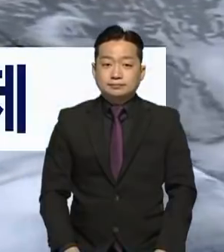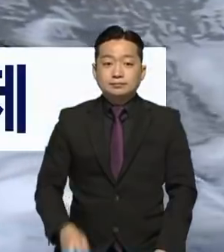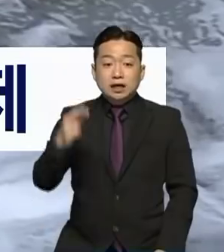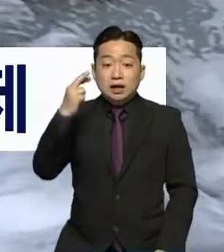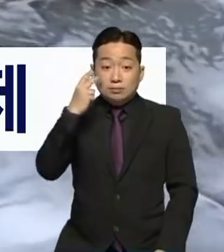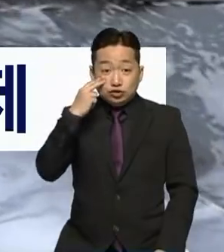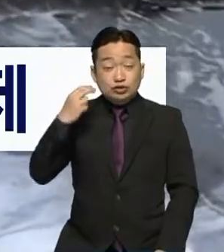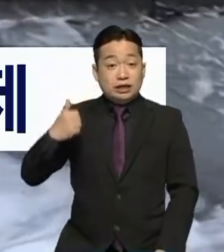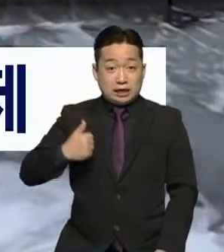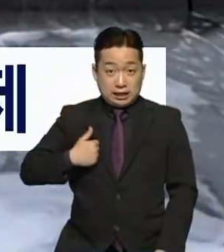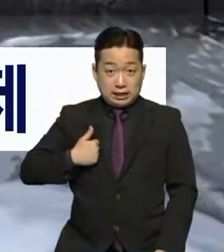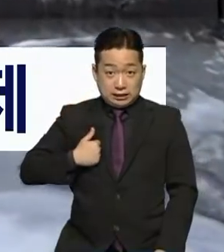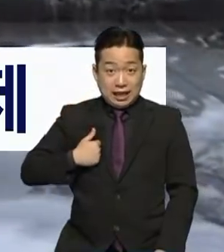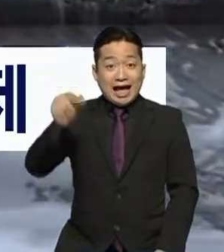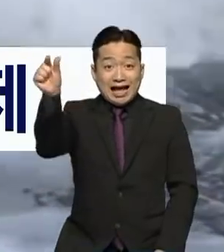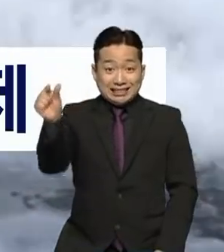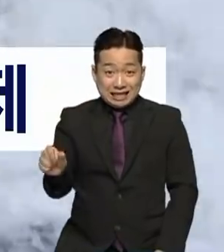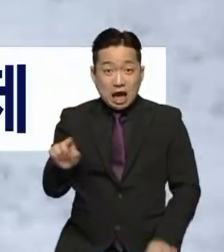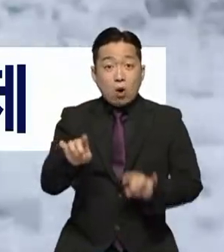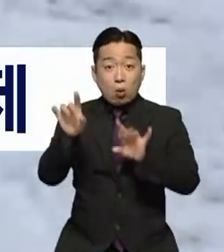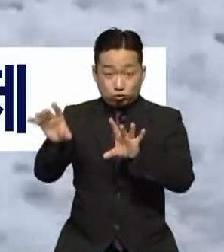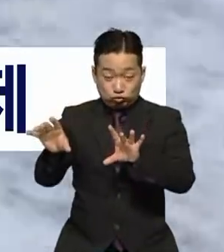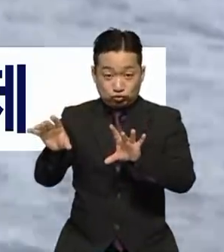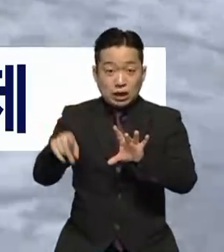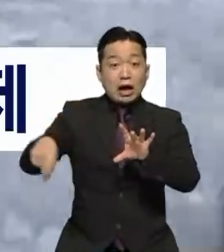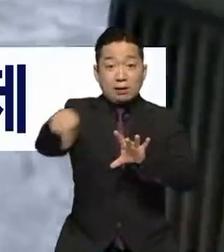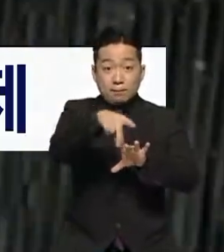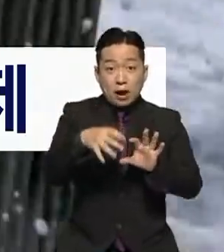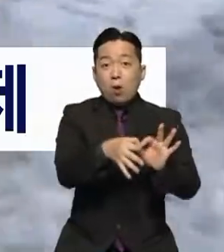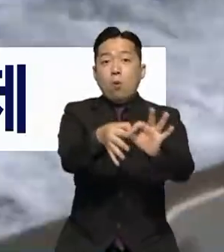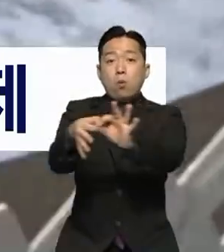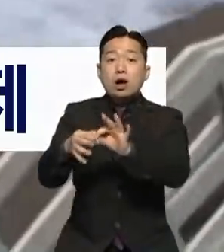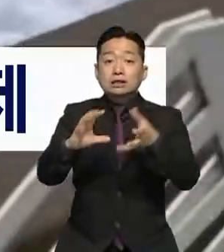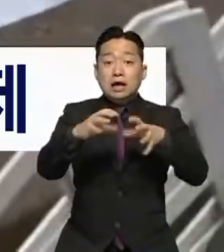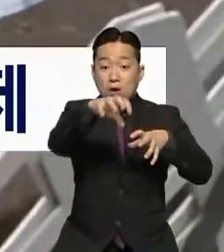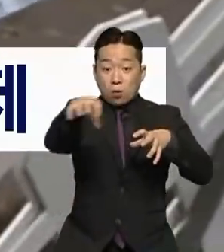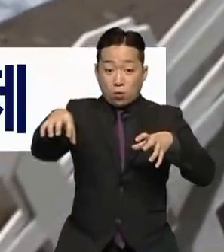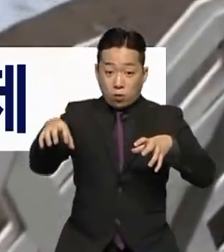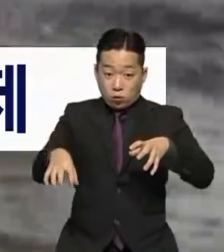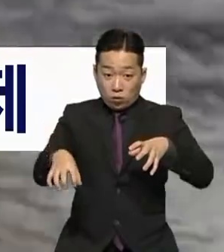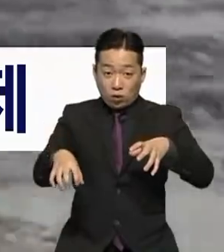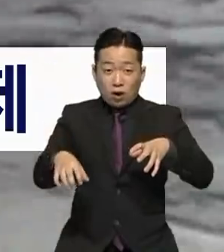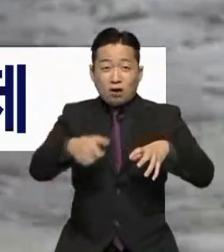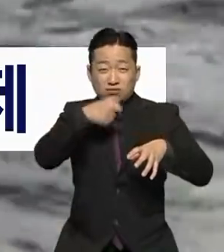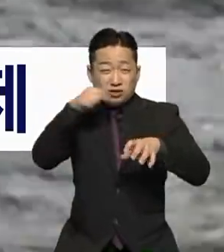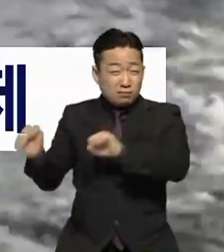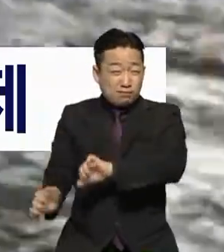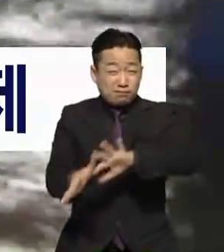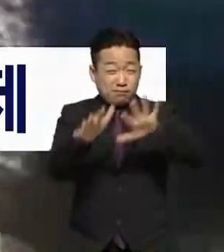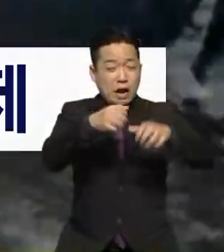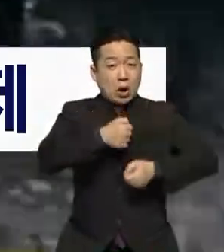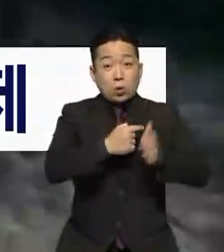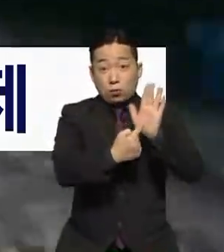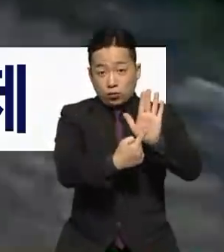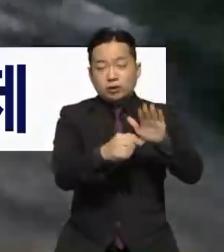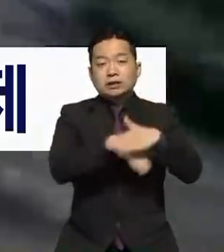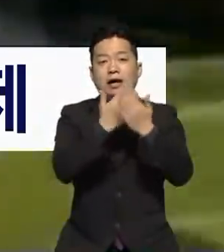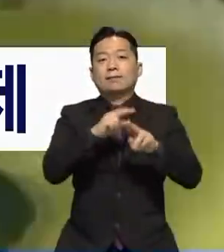미국과 캐나다, 칠레, 호주에 이르기까지 태평양 연안 광범위한 지역에 내려졌던 쓰나미 경보는 모두